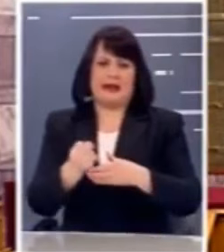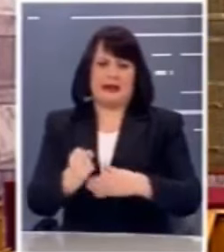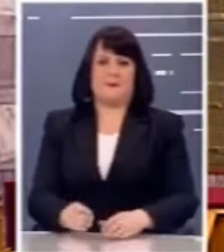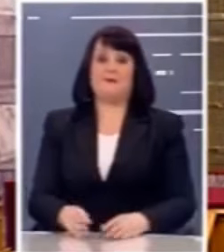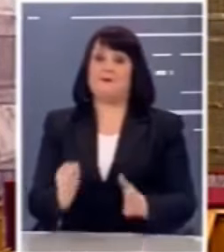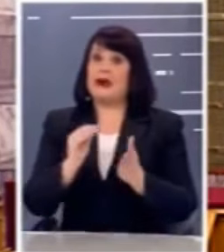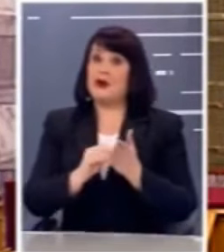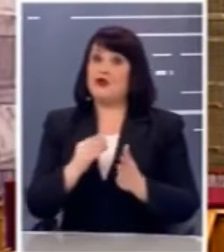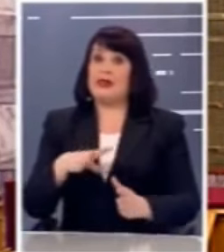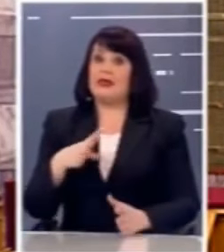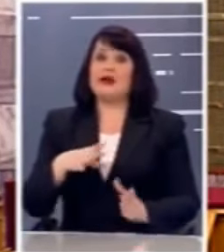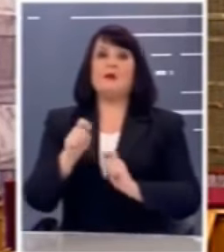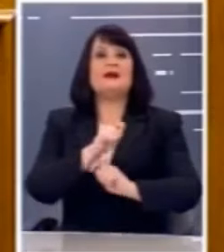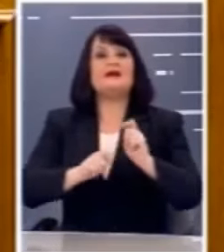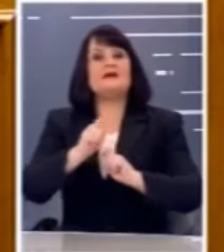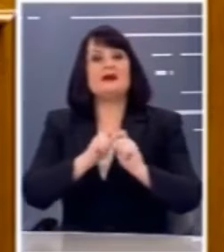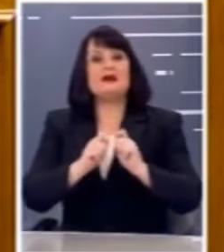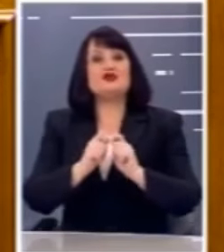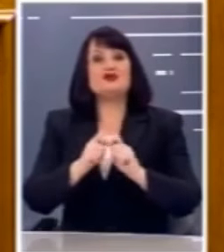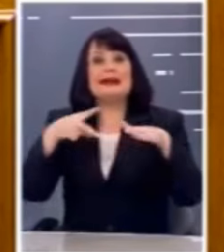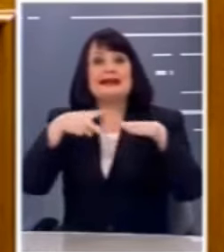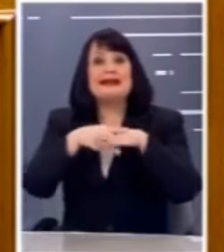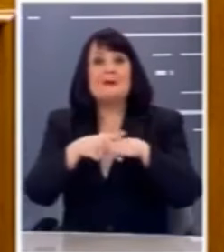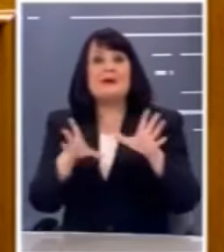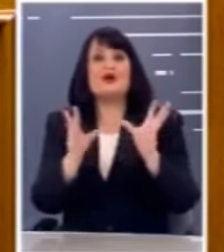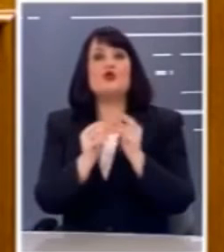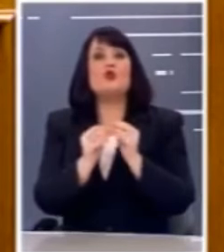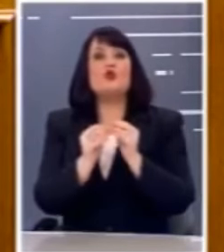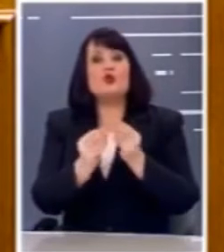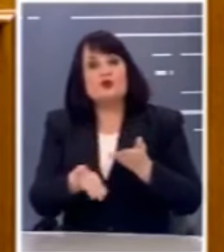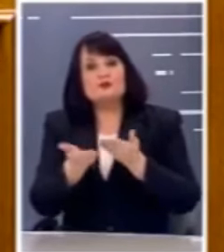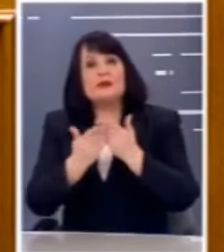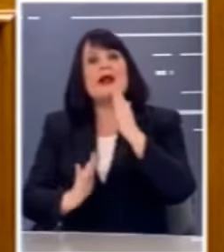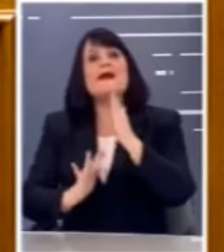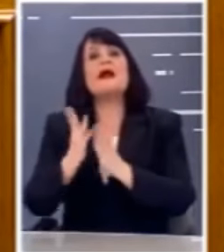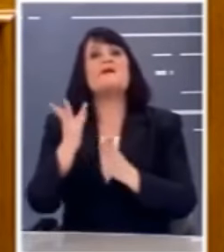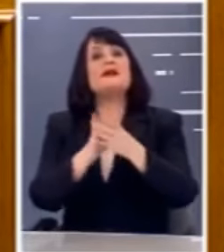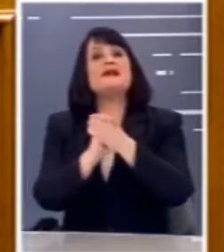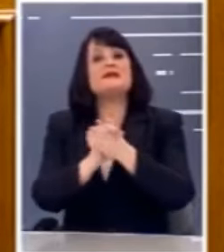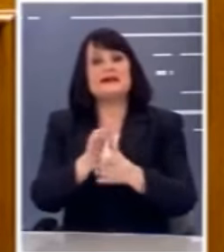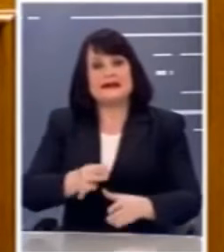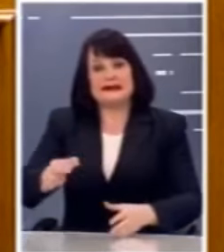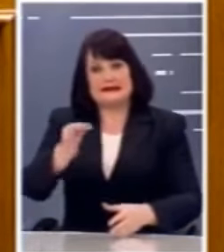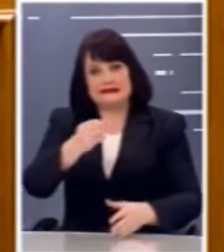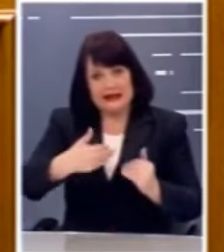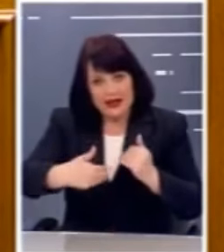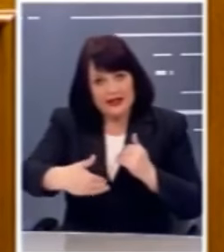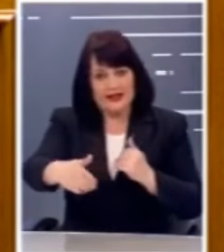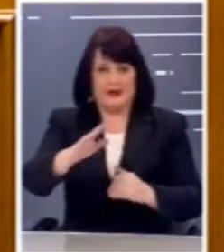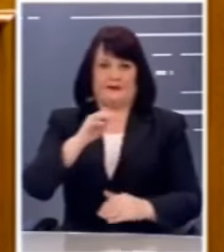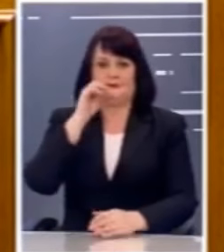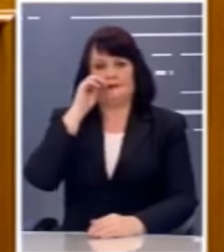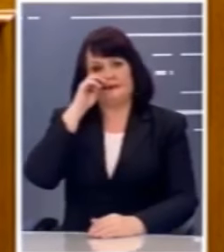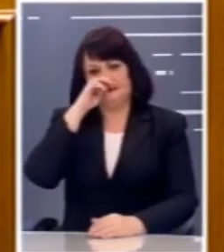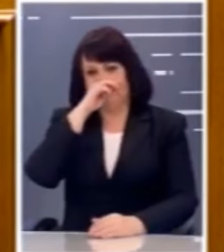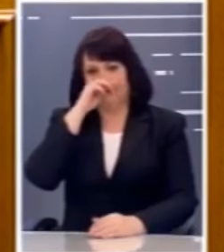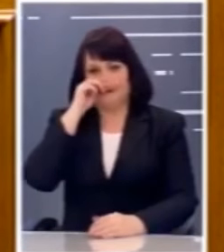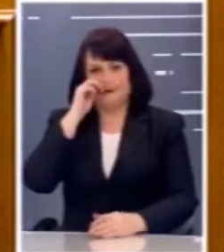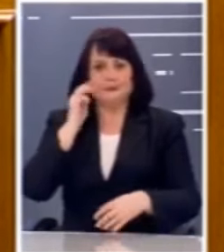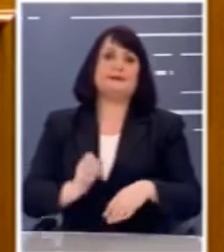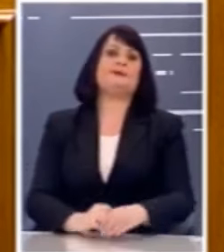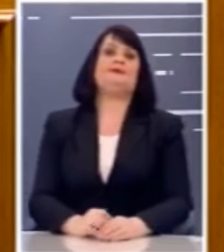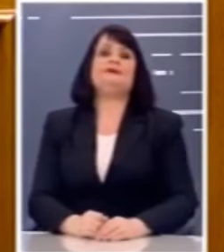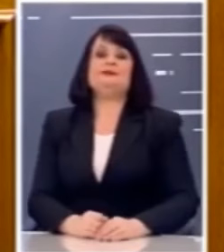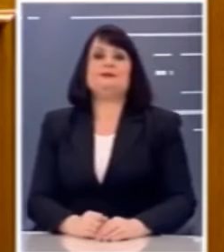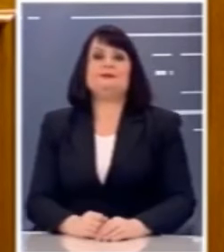Επίσης, διεκδικούμε την ίδρυση ενός Ταμείου Νησιωτικής Συνοχής και Ανάπτυξης για την επόμενη προγραμματική περίοδο.